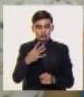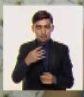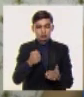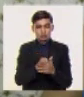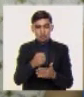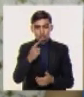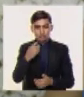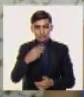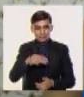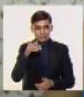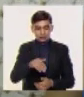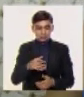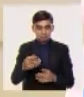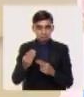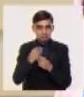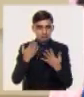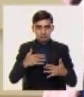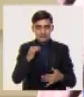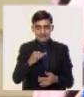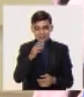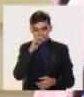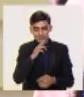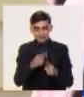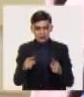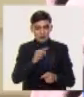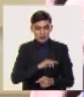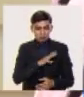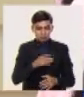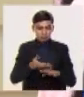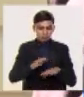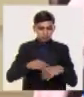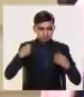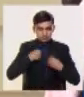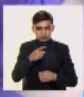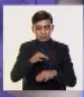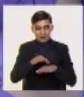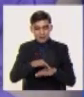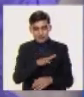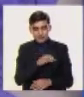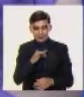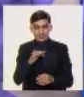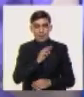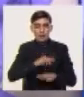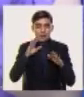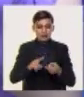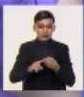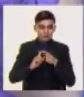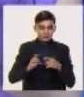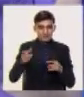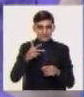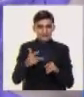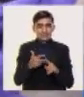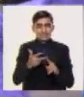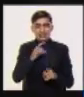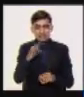до 138 тысяч. Три месяца он работал в противочумном костюме, сам тяжело переболел. Доказать, что заразился на работе, смог лишь с третьего